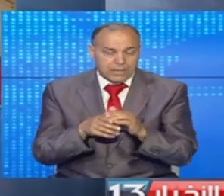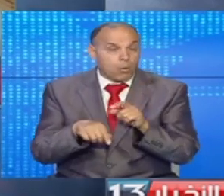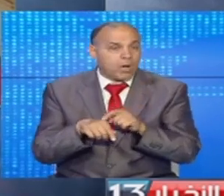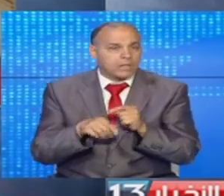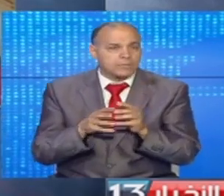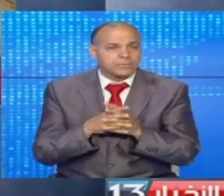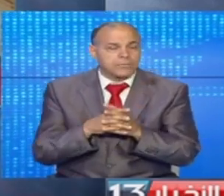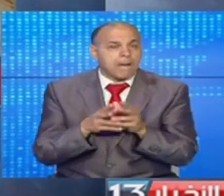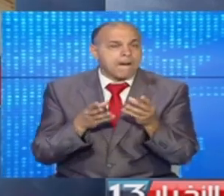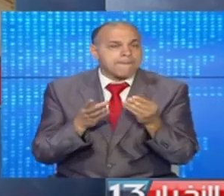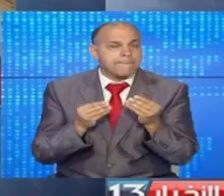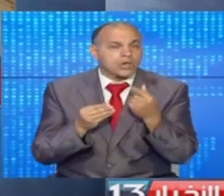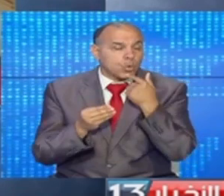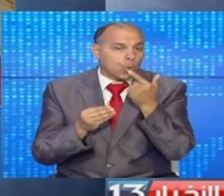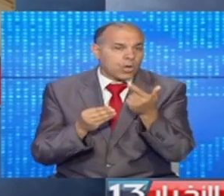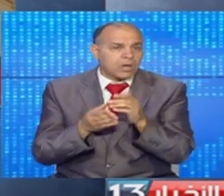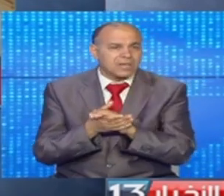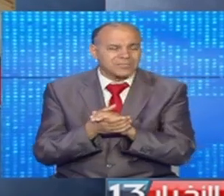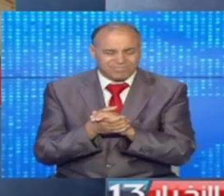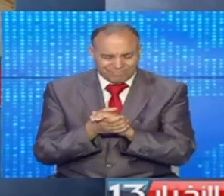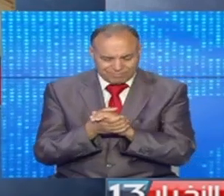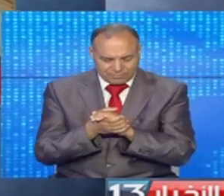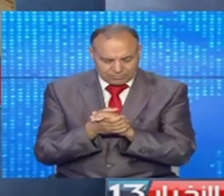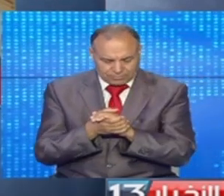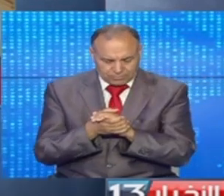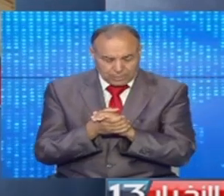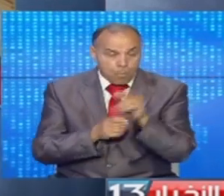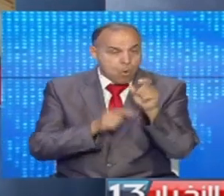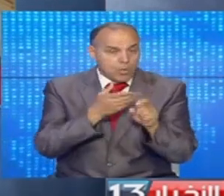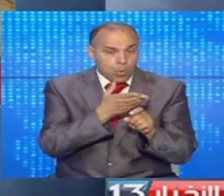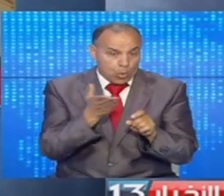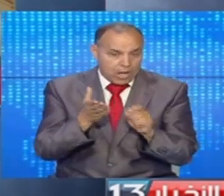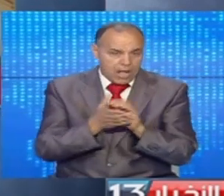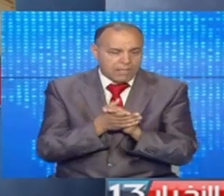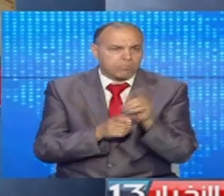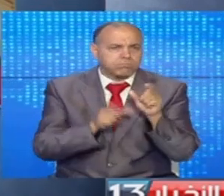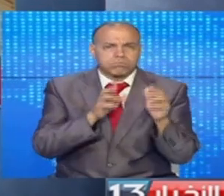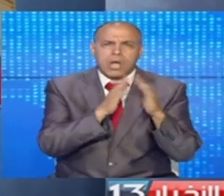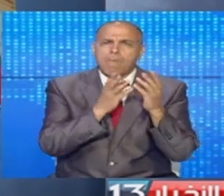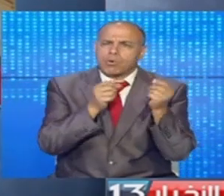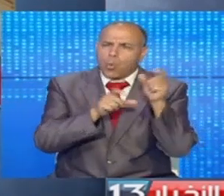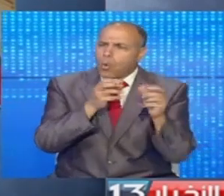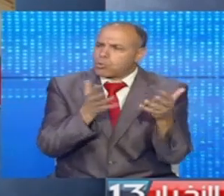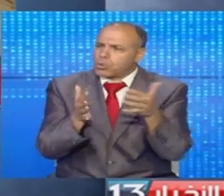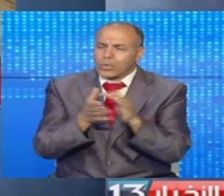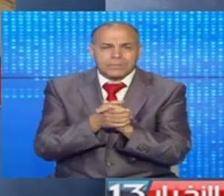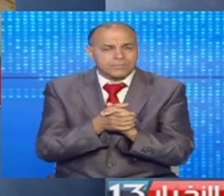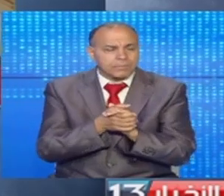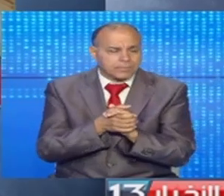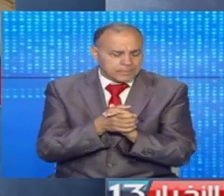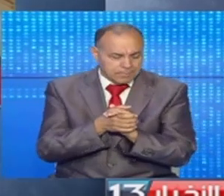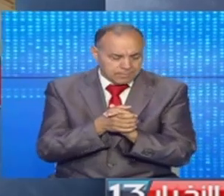اللحظة الكثير من الإصابات لدى المواطنين وخاصة في التجمعات السكنية ولدى